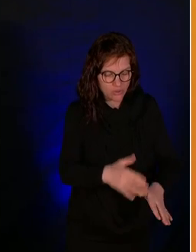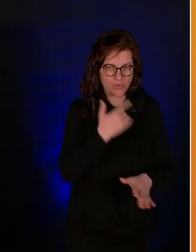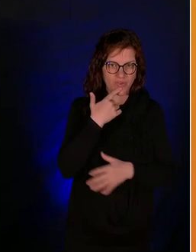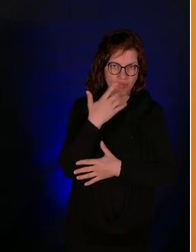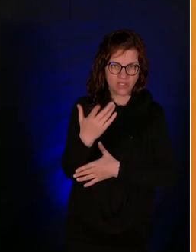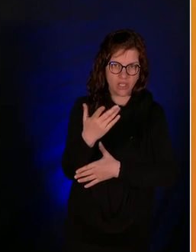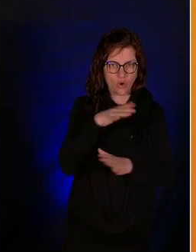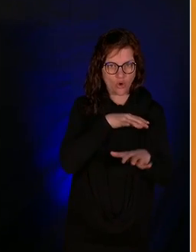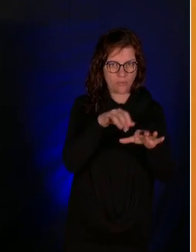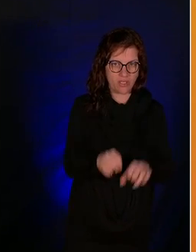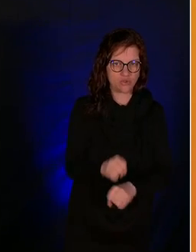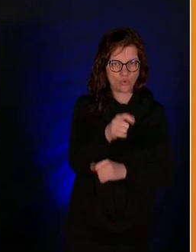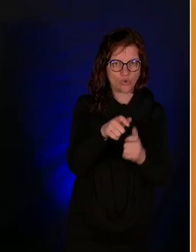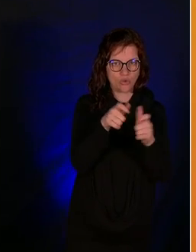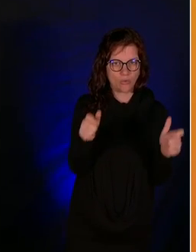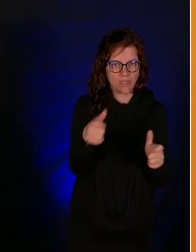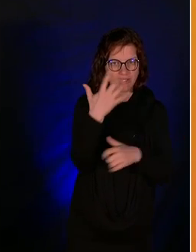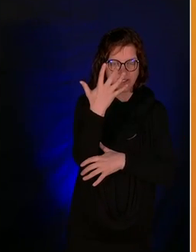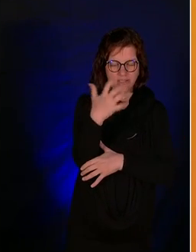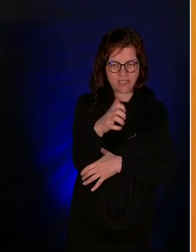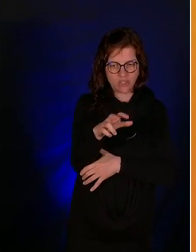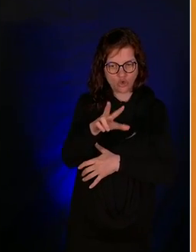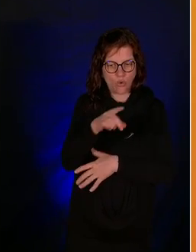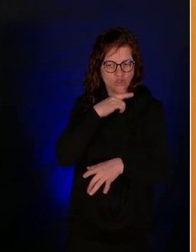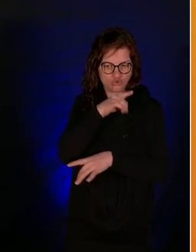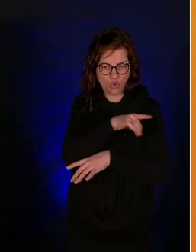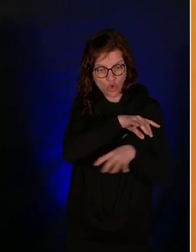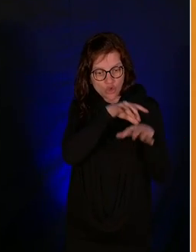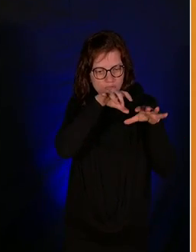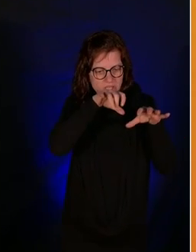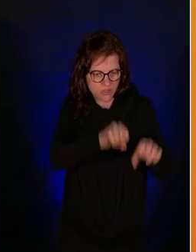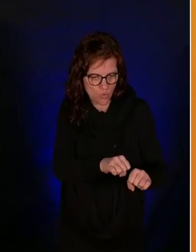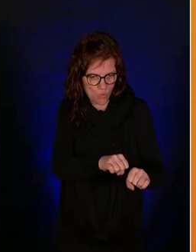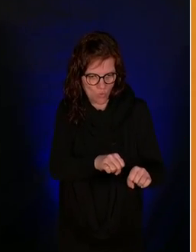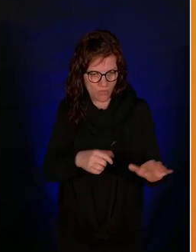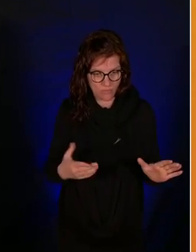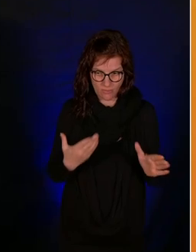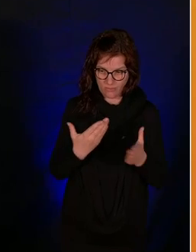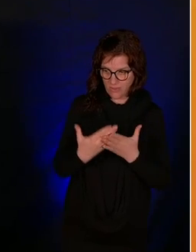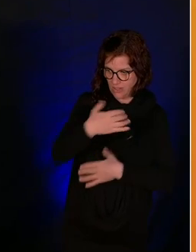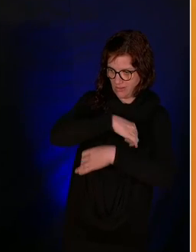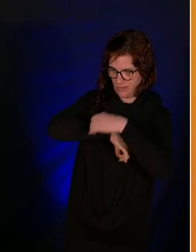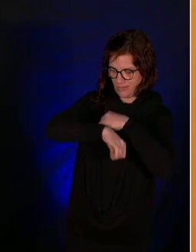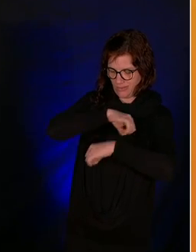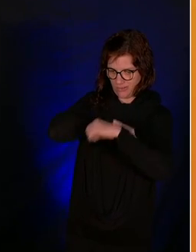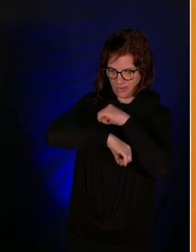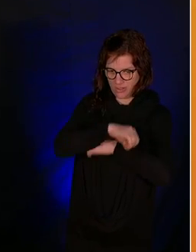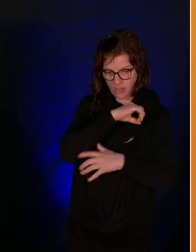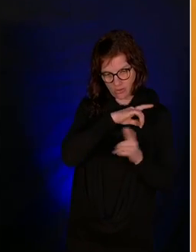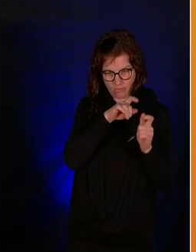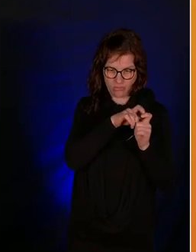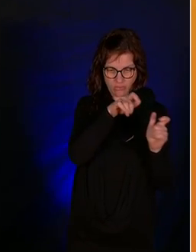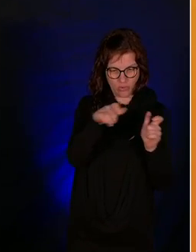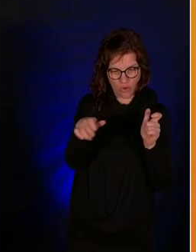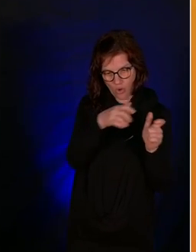plus de 503 jours d'occupation pour faire en sorte que cette industrie reparte sur notre port à